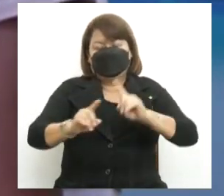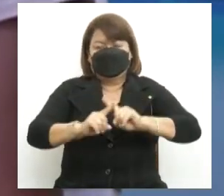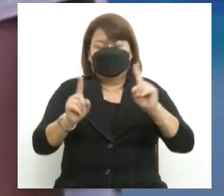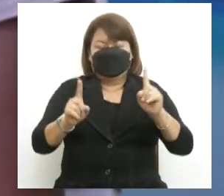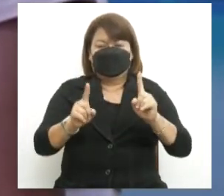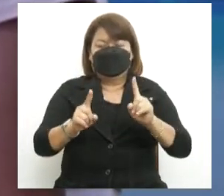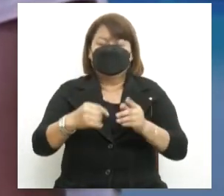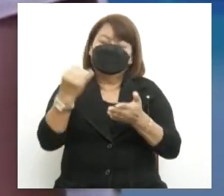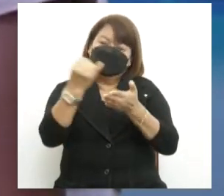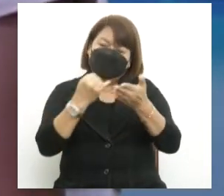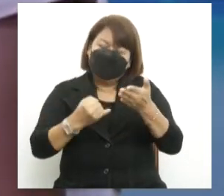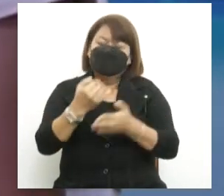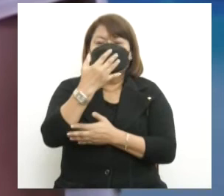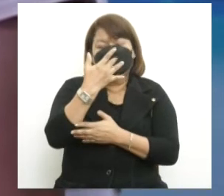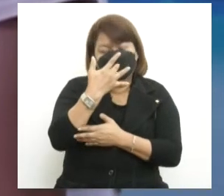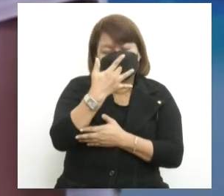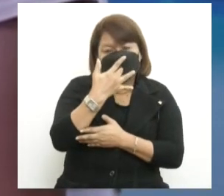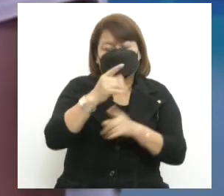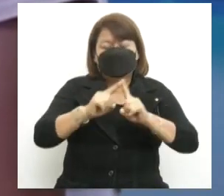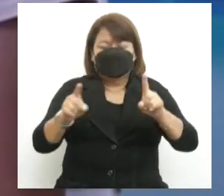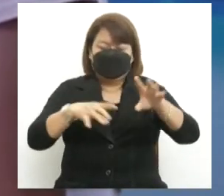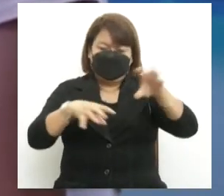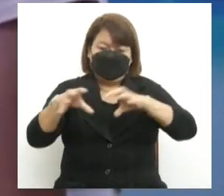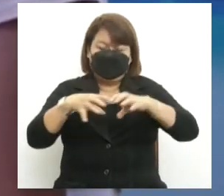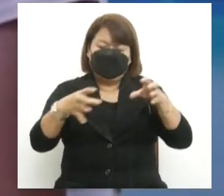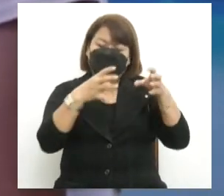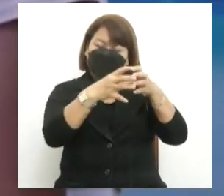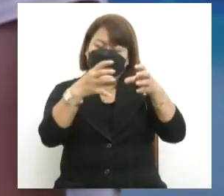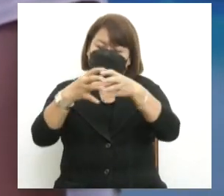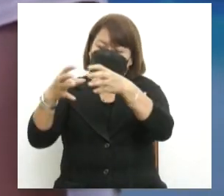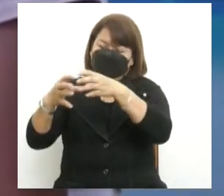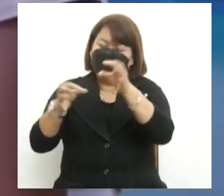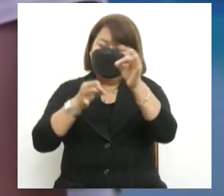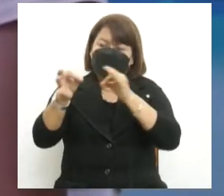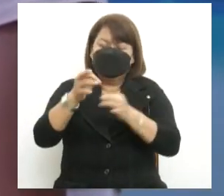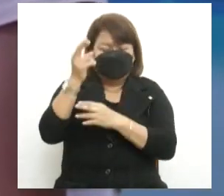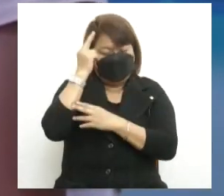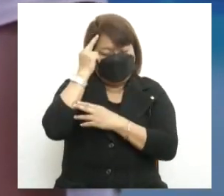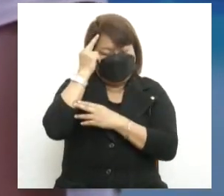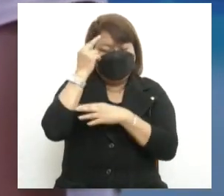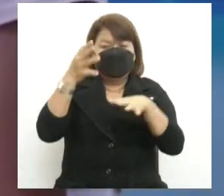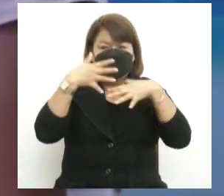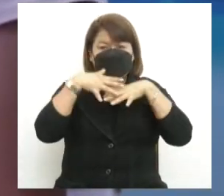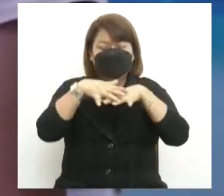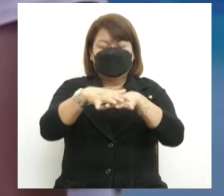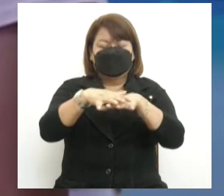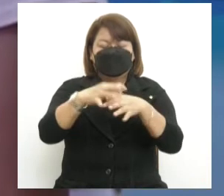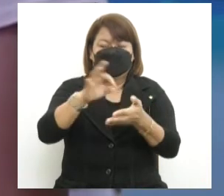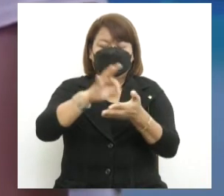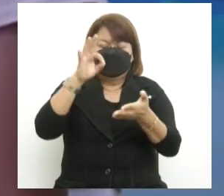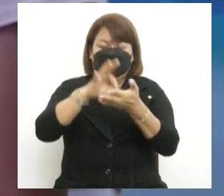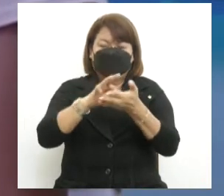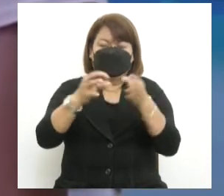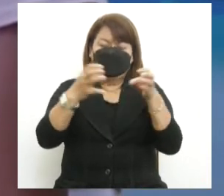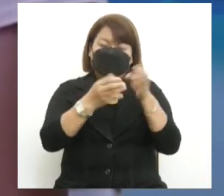วาดภาพระบายสีแต่เราไม่ได้จัดหมวดหมู่หรืออธิบายให้รู้ว่าสอดคล้องกับทฤษฎีพหุปัญญา